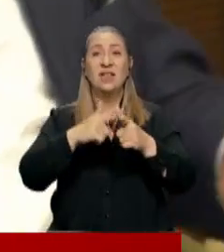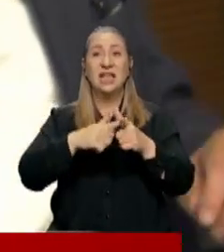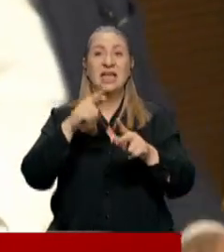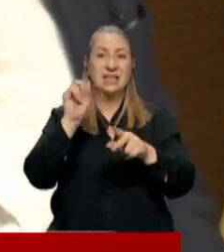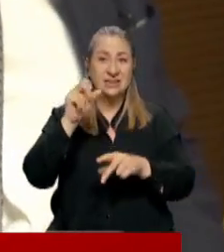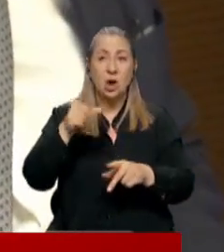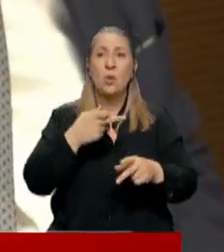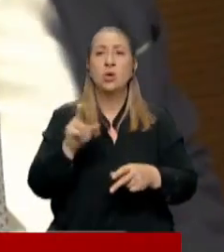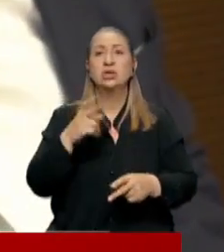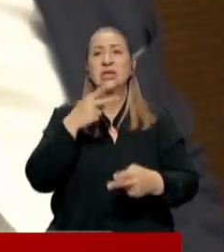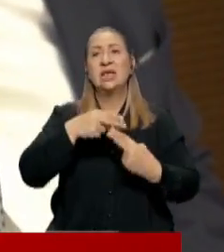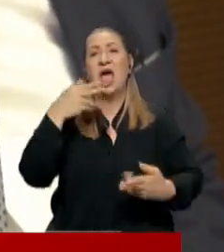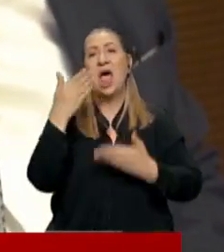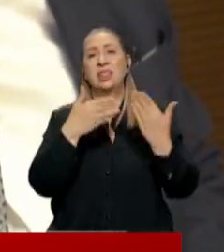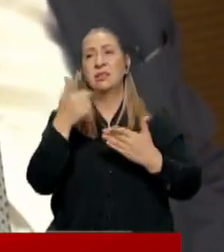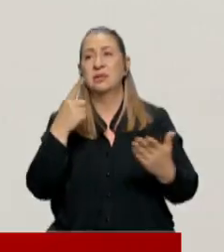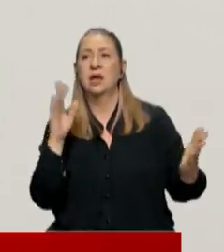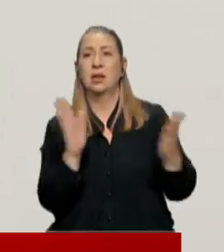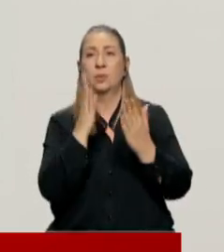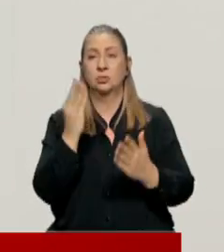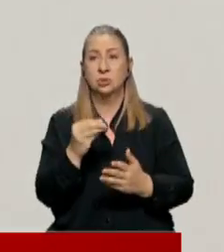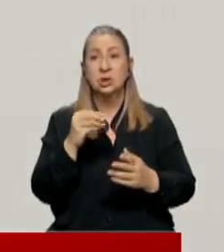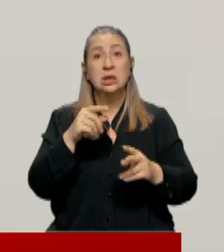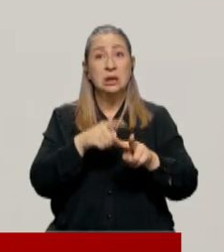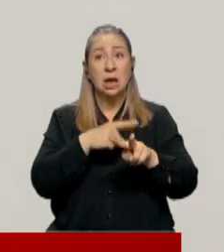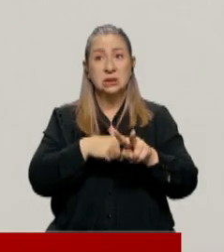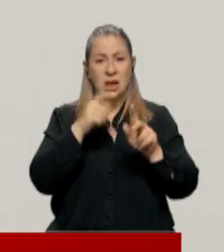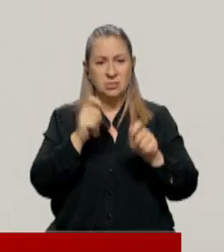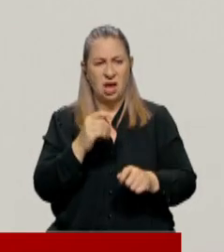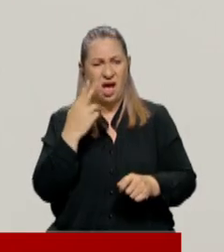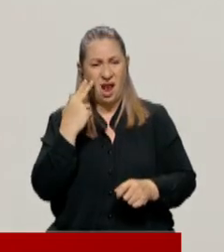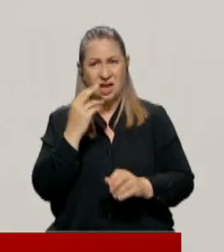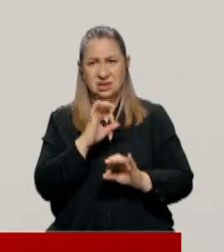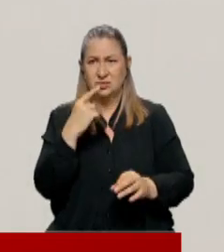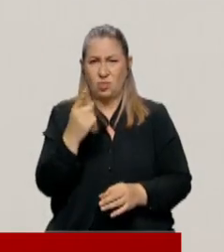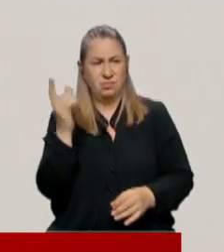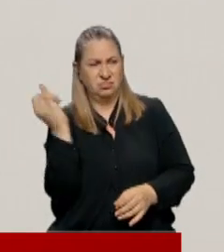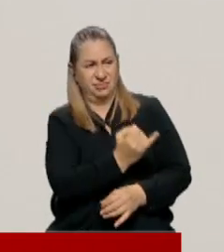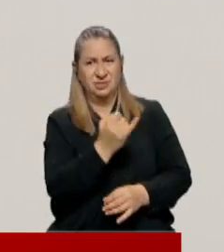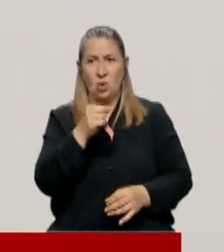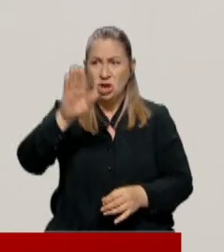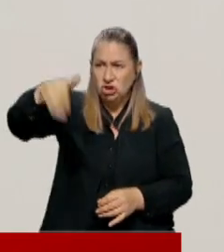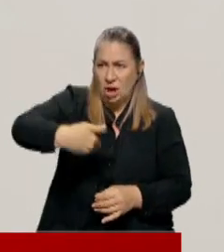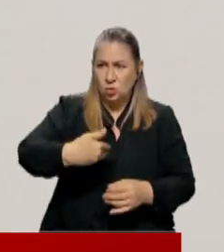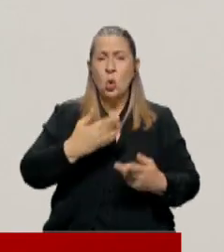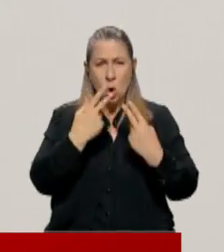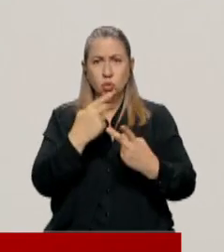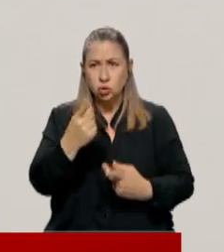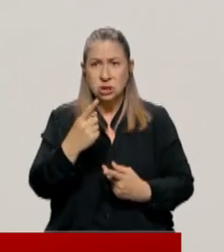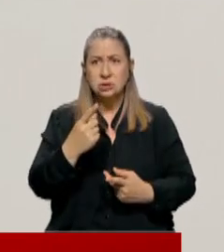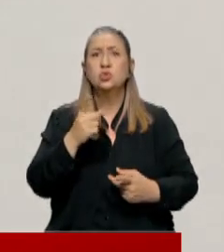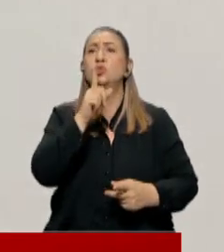Yıldız, boş hikaye anlattın diyerek tepki gösterdi. Yargıtay üyemize yapılan ahlaksızlık diyorum. Yani oraya çağırıyorsunuz, konuş